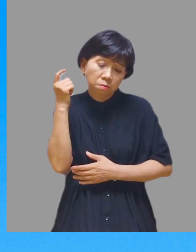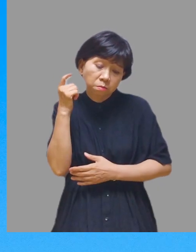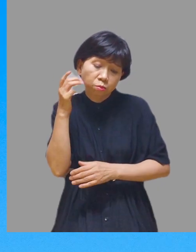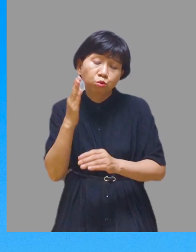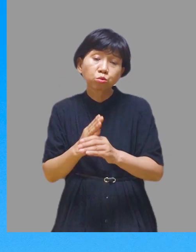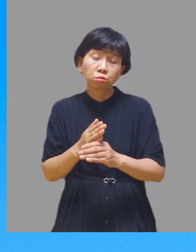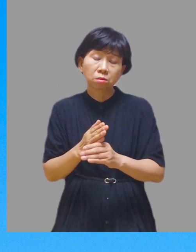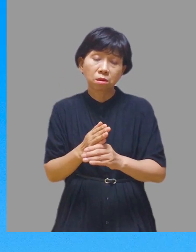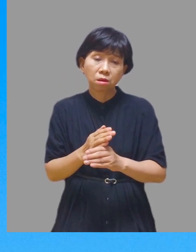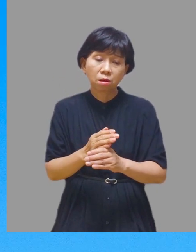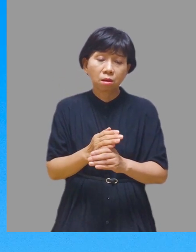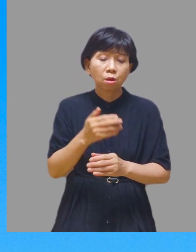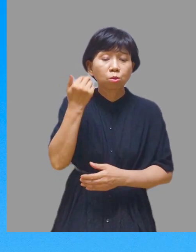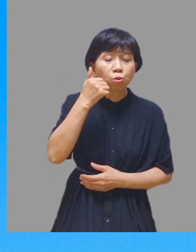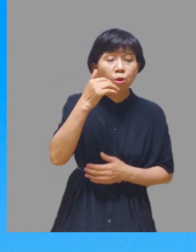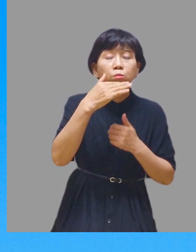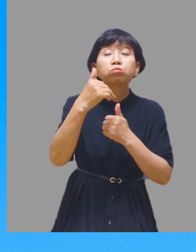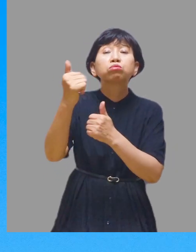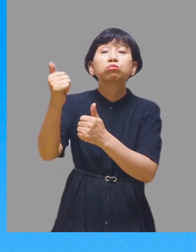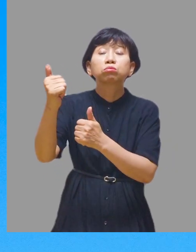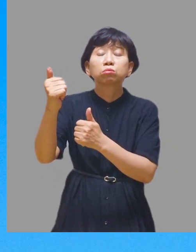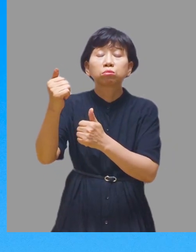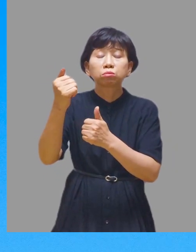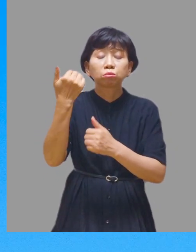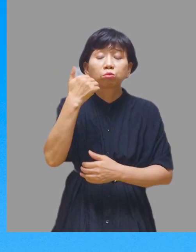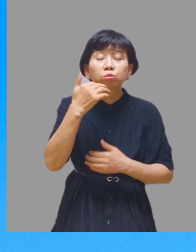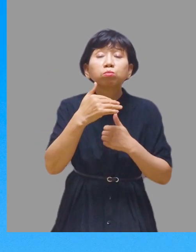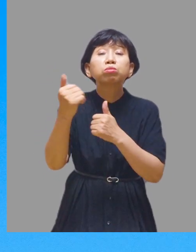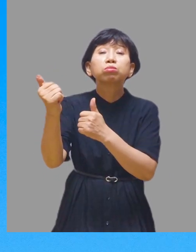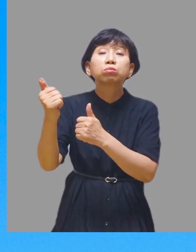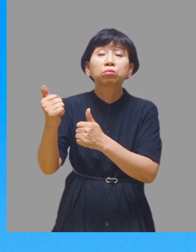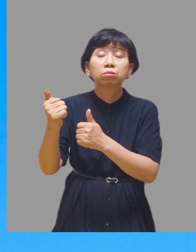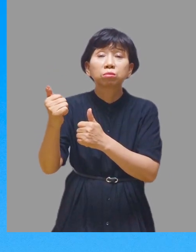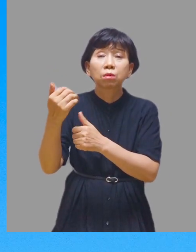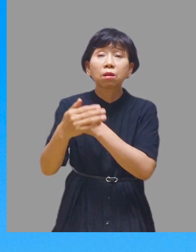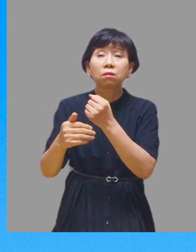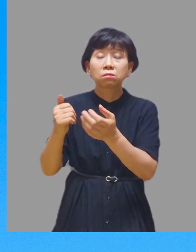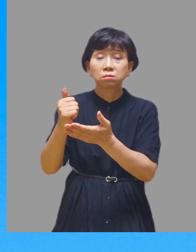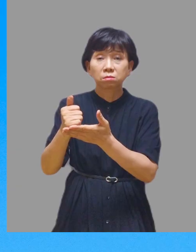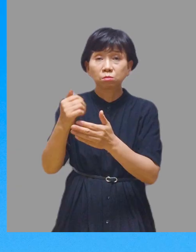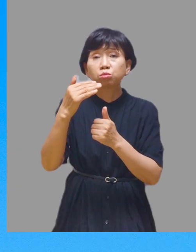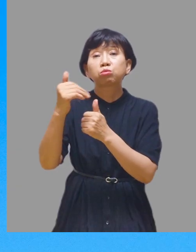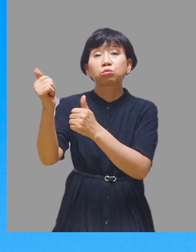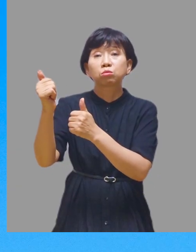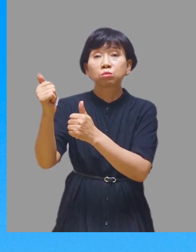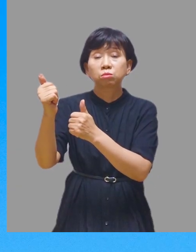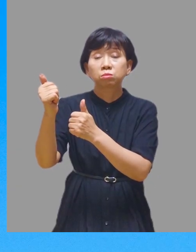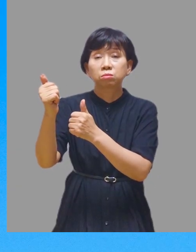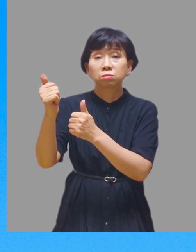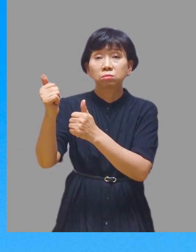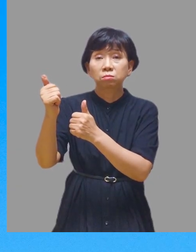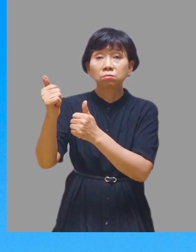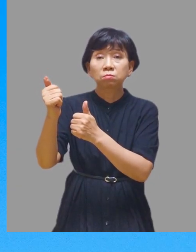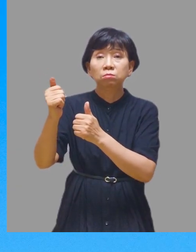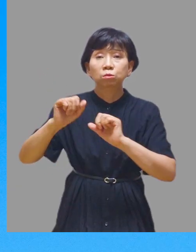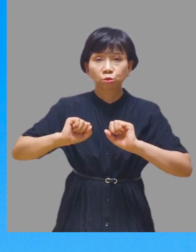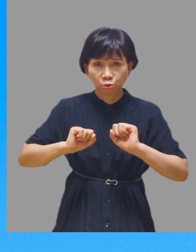듣다가 누군가를 하나님이 부르시는구나 라는 하나님의 부르심,